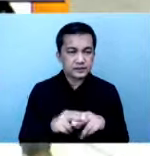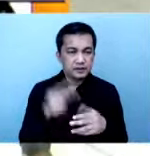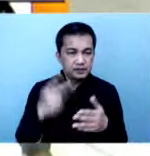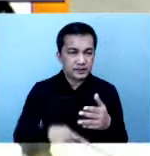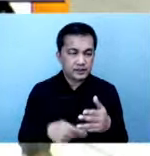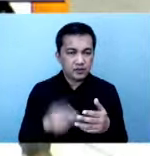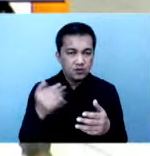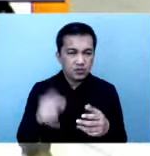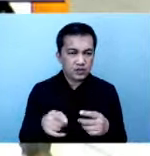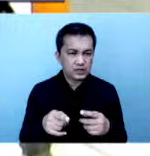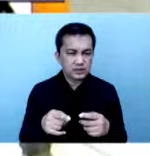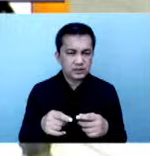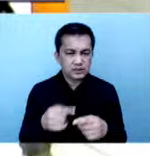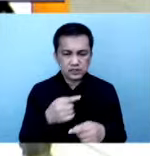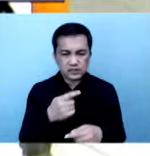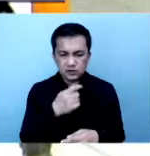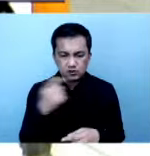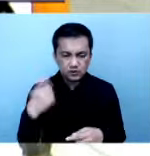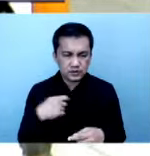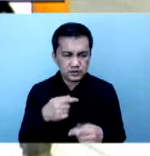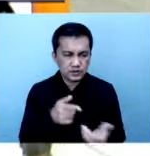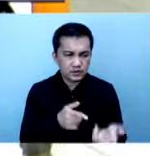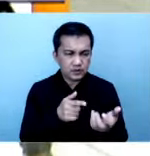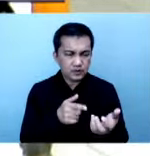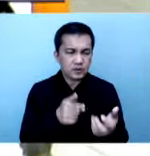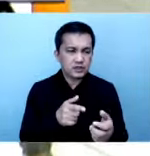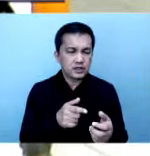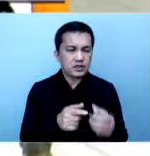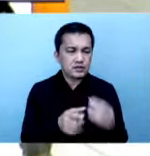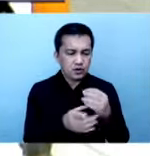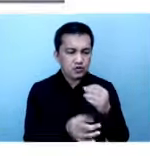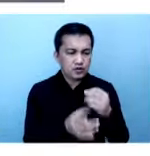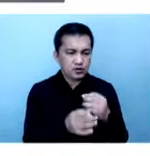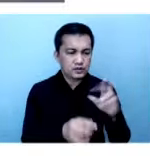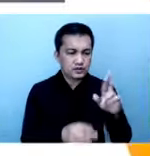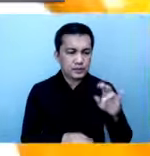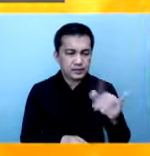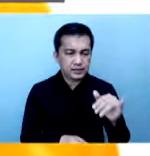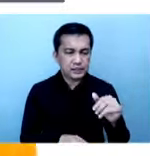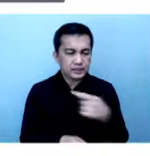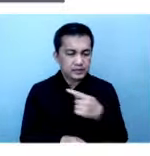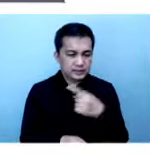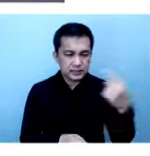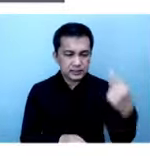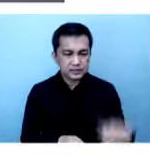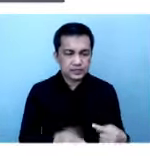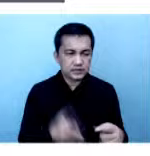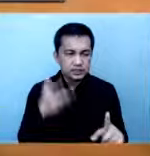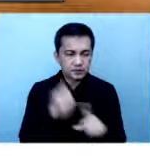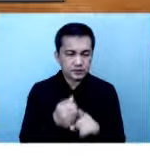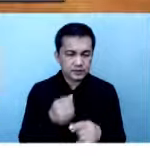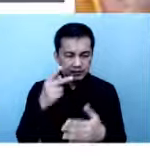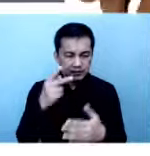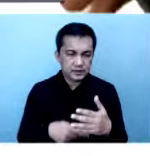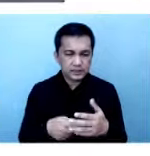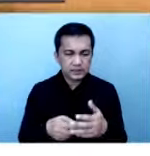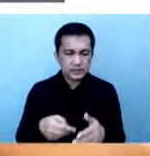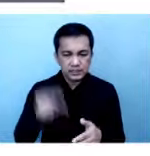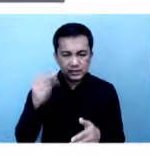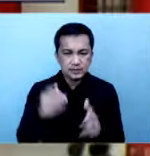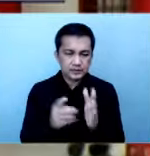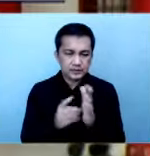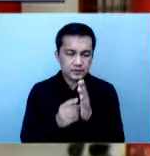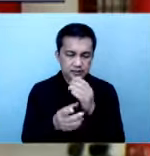pag-atake ng Ukraine sa mga oil refineries sa Russia. Nakaaapekto rin daw sa presyuhan ang tumataas na demand sa langis